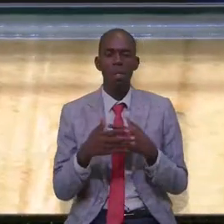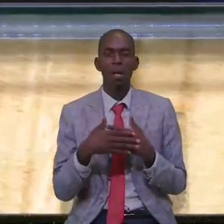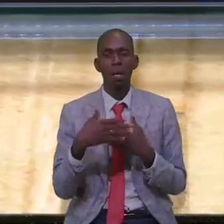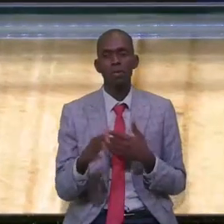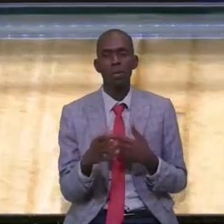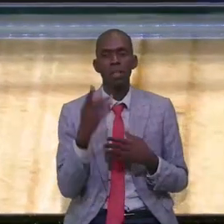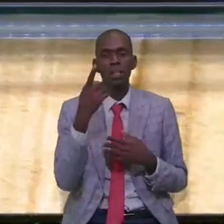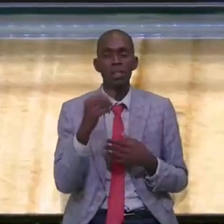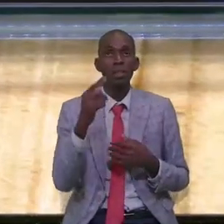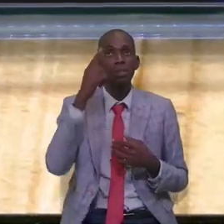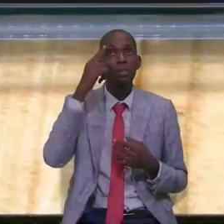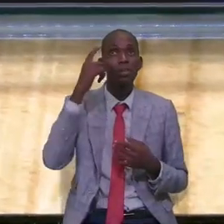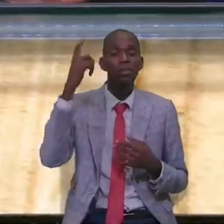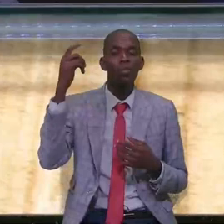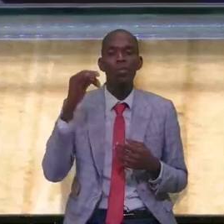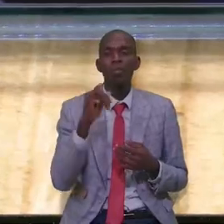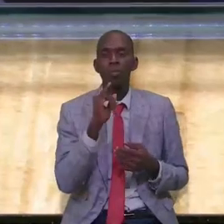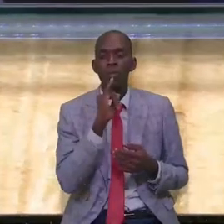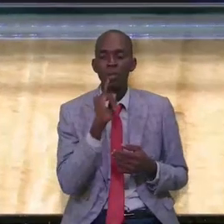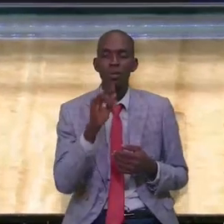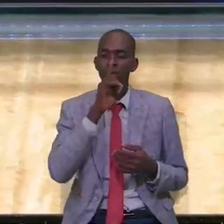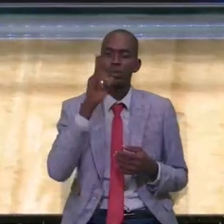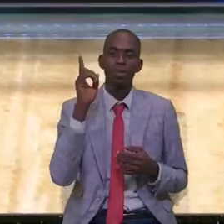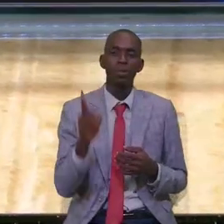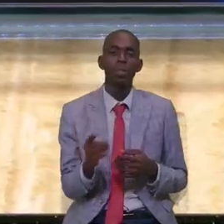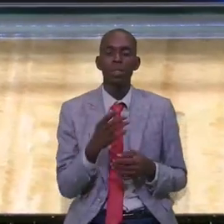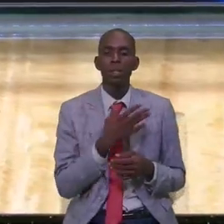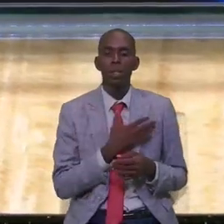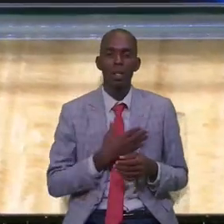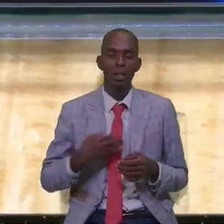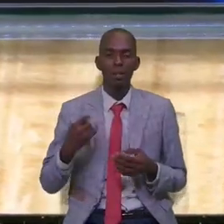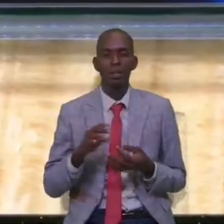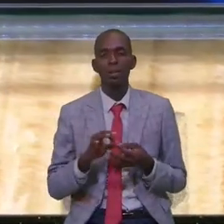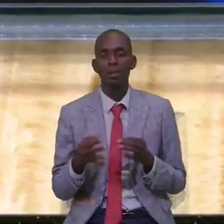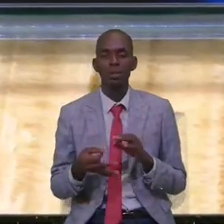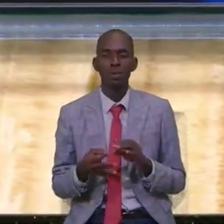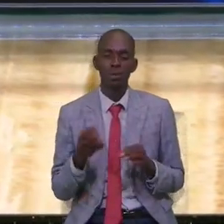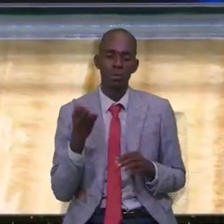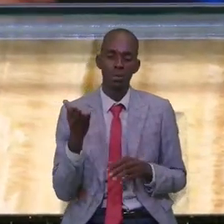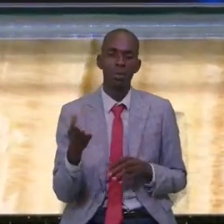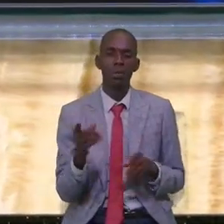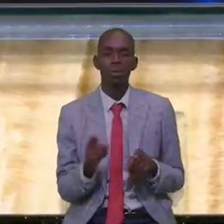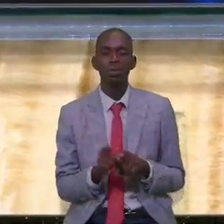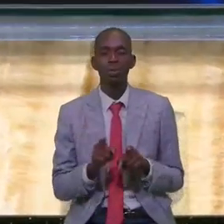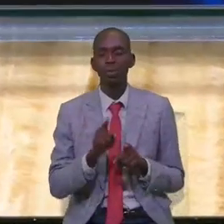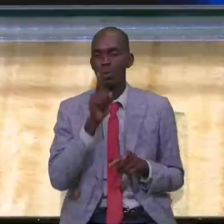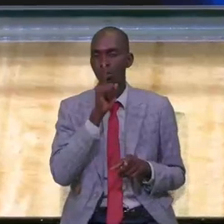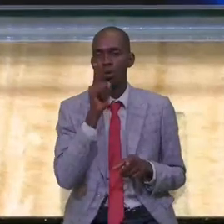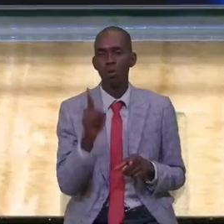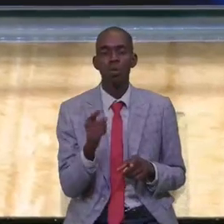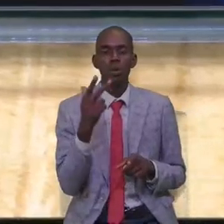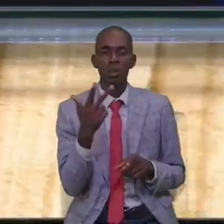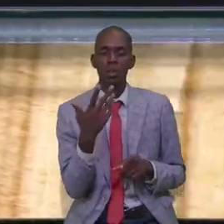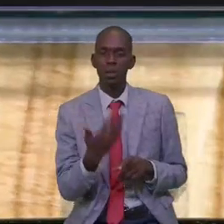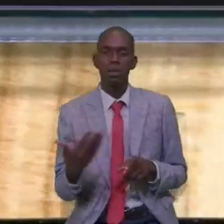Le songe est véritable et son explication est certaine. Allons voir